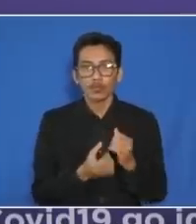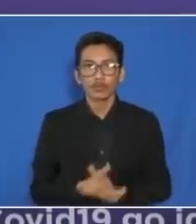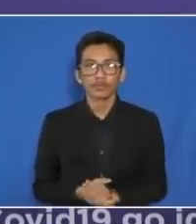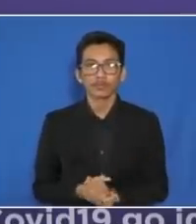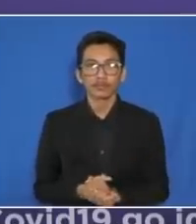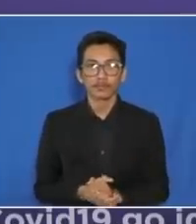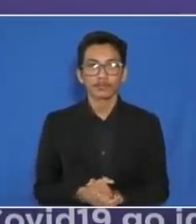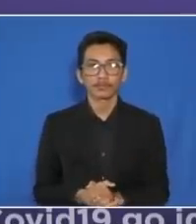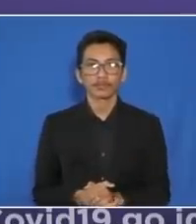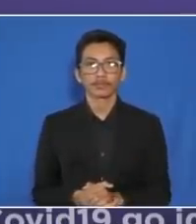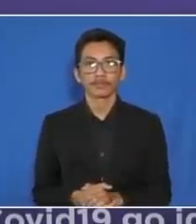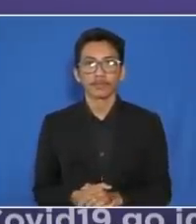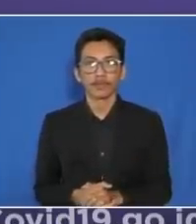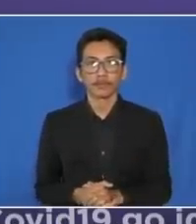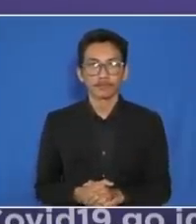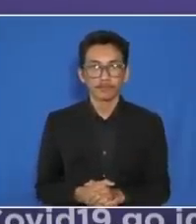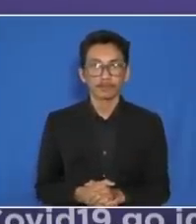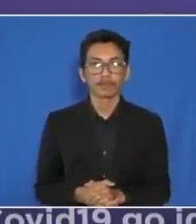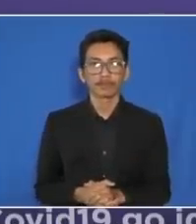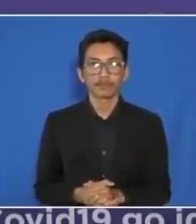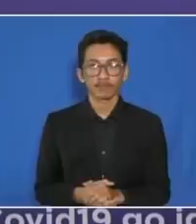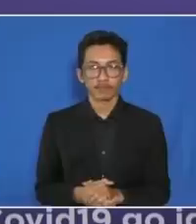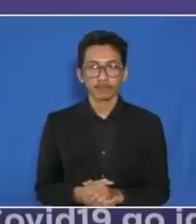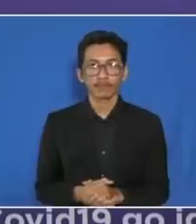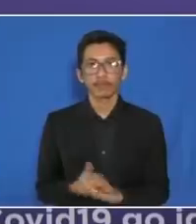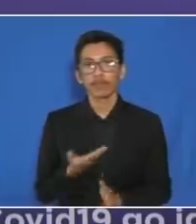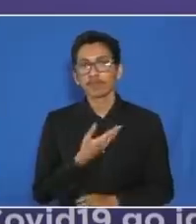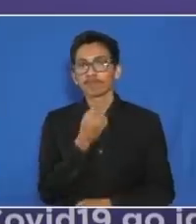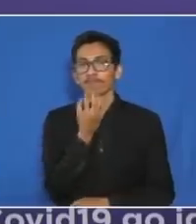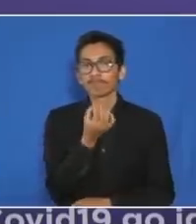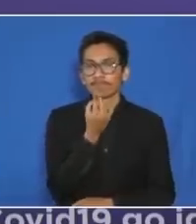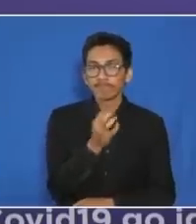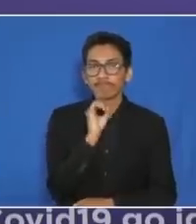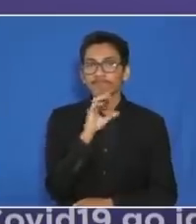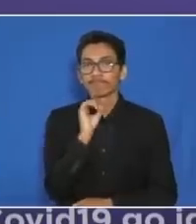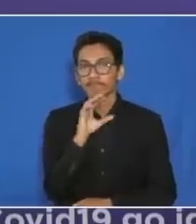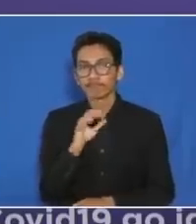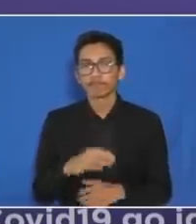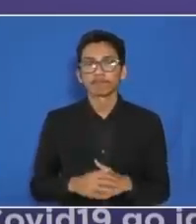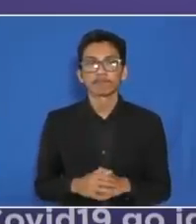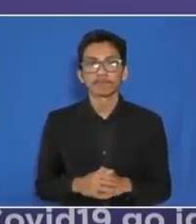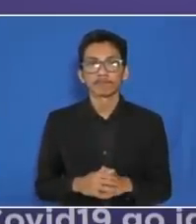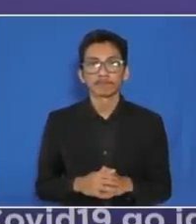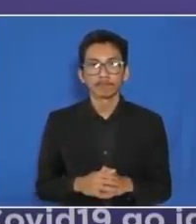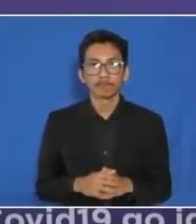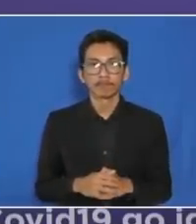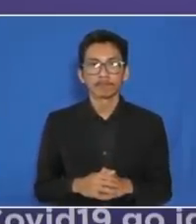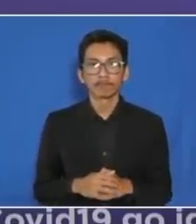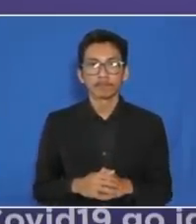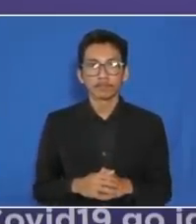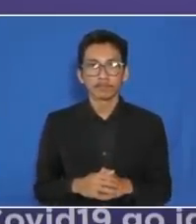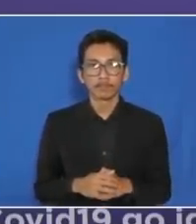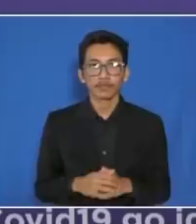ini terjadi lagi kami ingin sampaikan beberapa pesan penting dalam perubahan perilaku secara